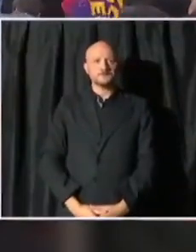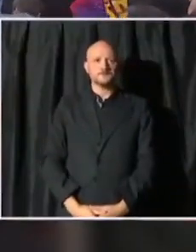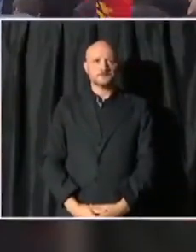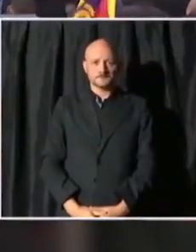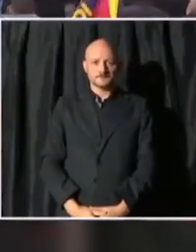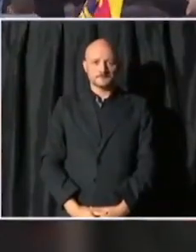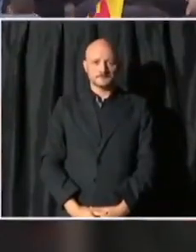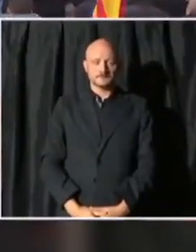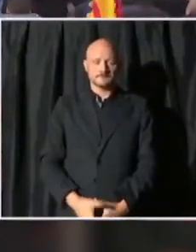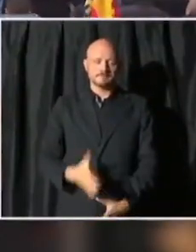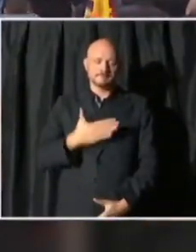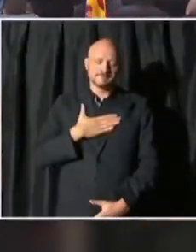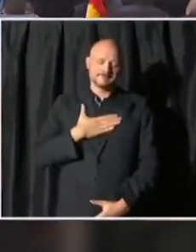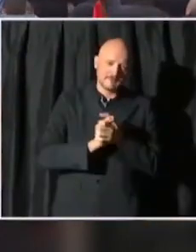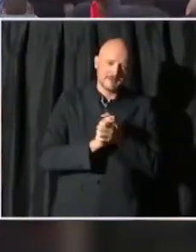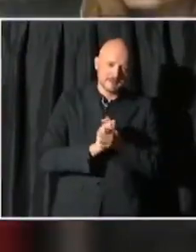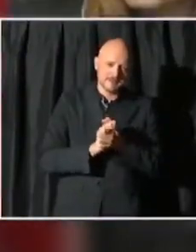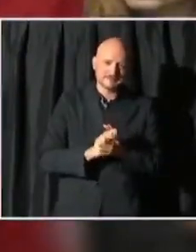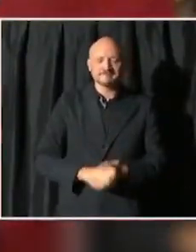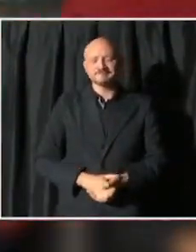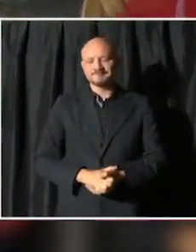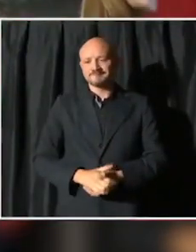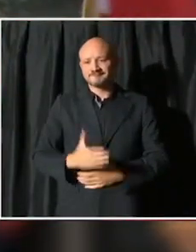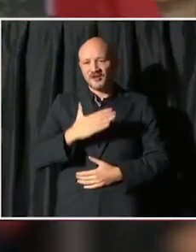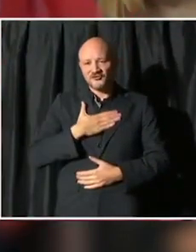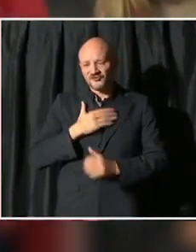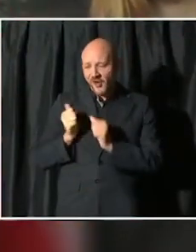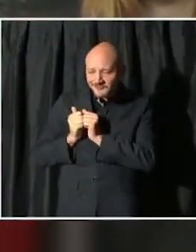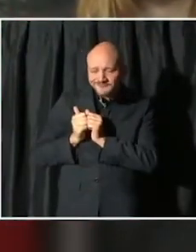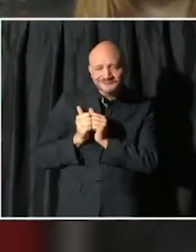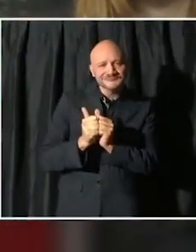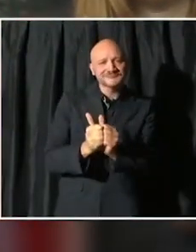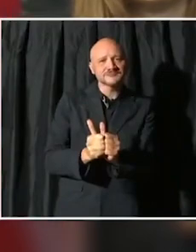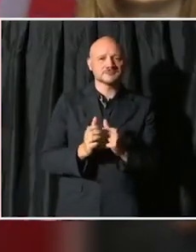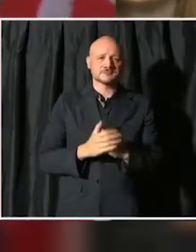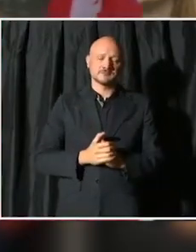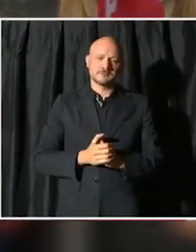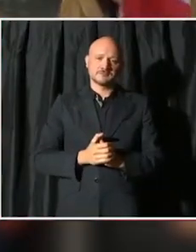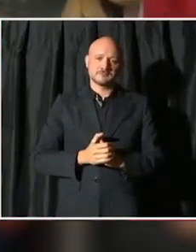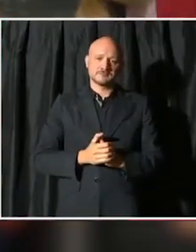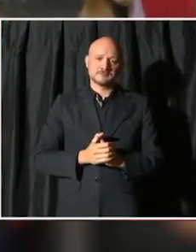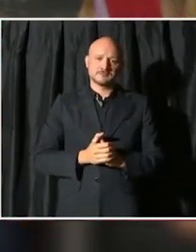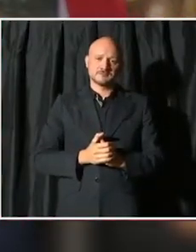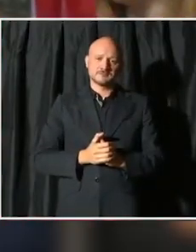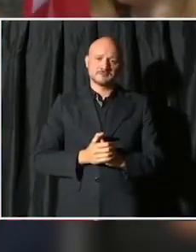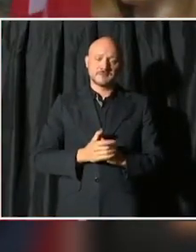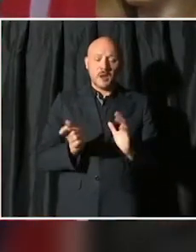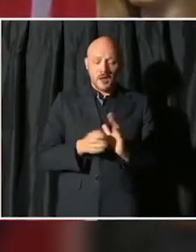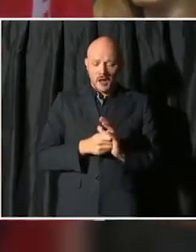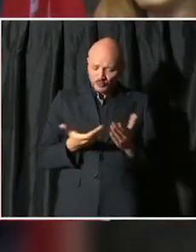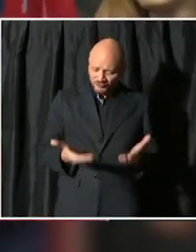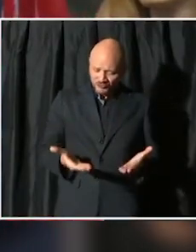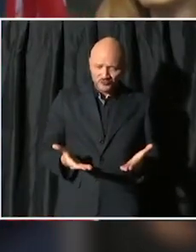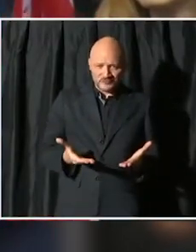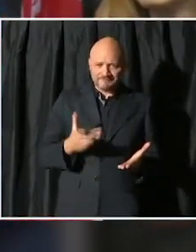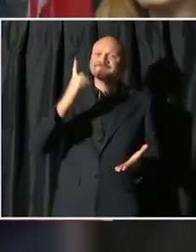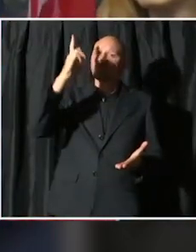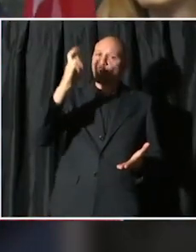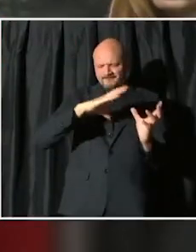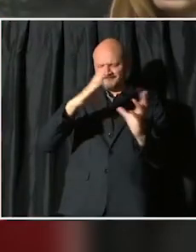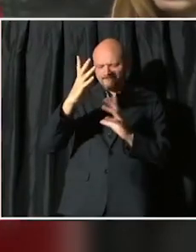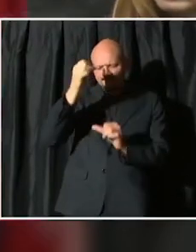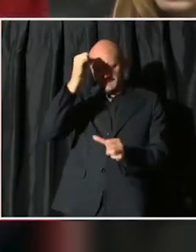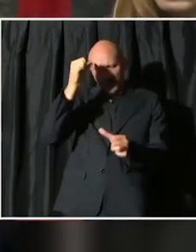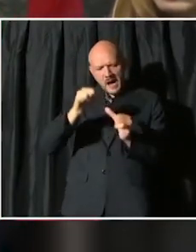chers amis, mes chers compagnons de route, c'est aujourd'hui que tout débute. Rien n'est écrit dans cette élection